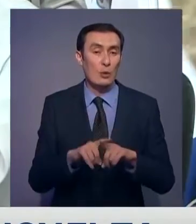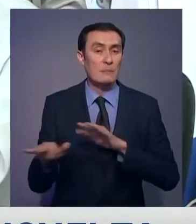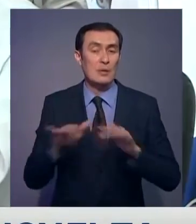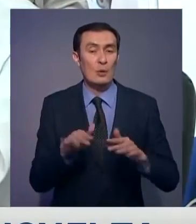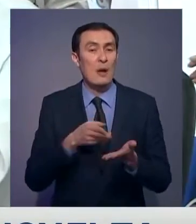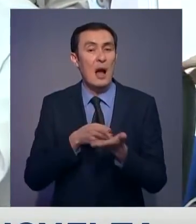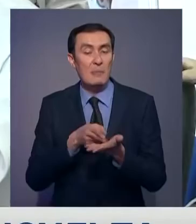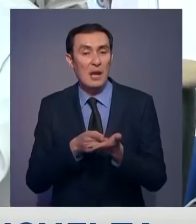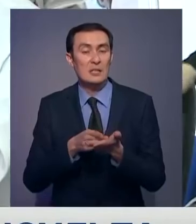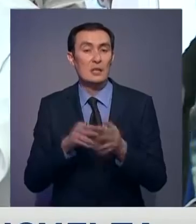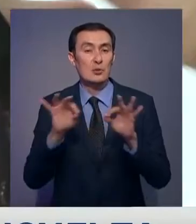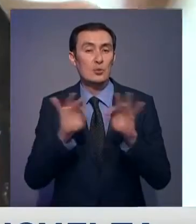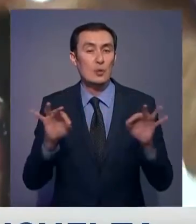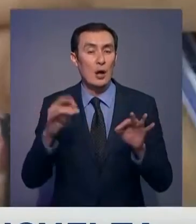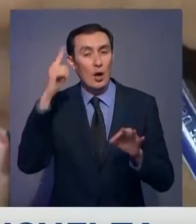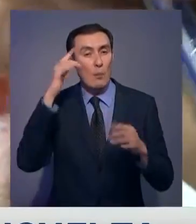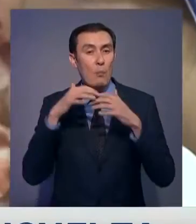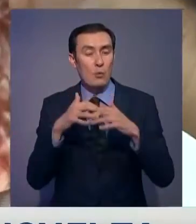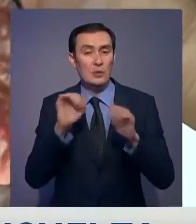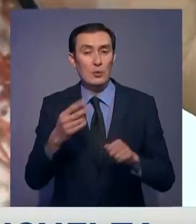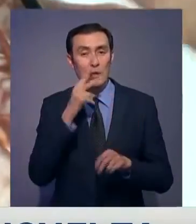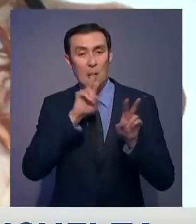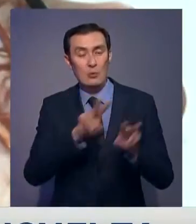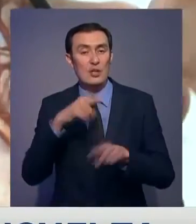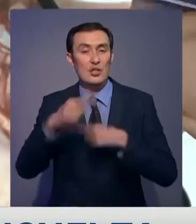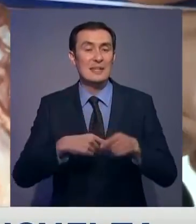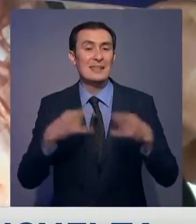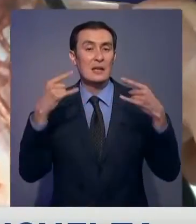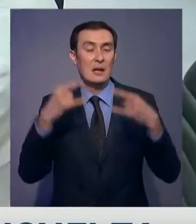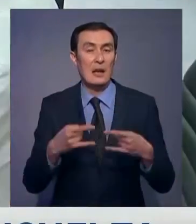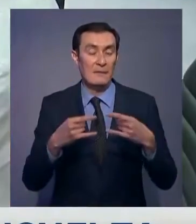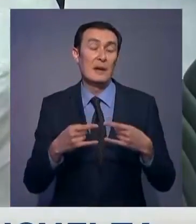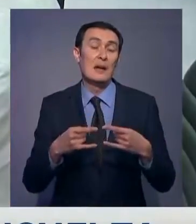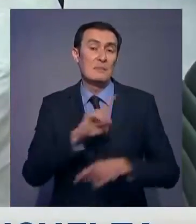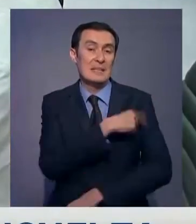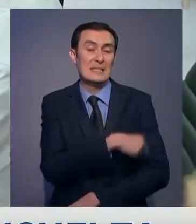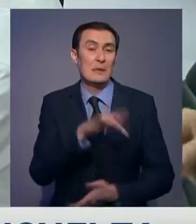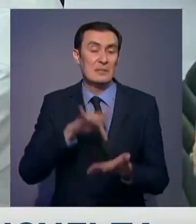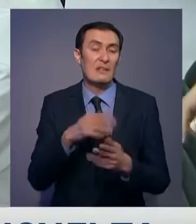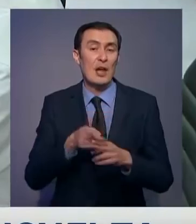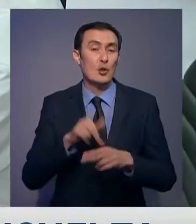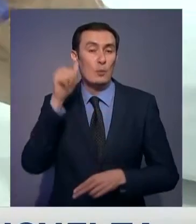за ходом операции на сосудах головного мозга можно наблюдать на экране в ситуационном центре. В этом году